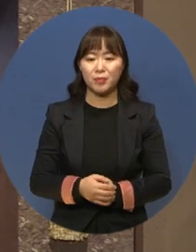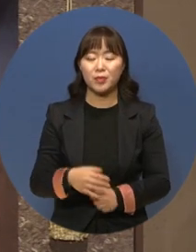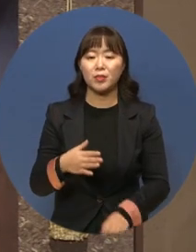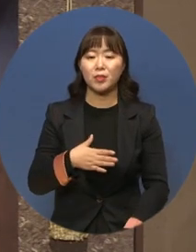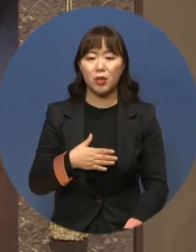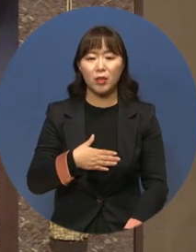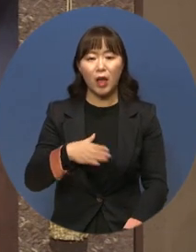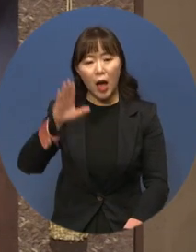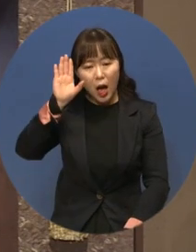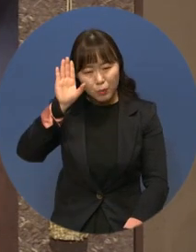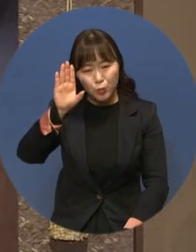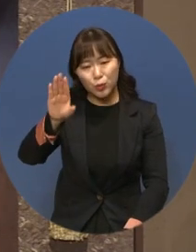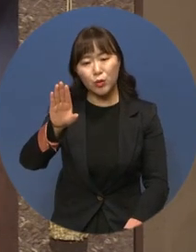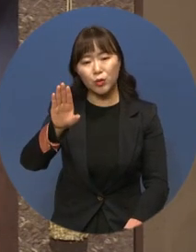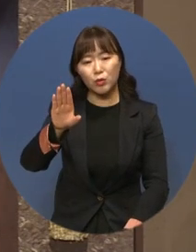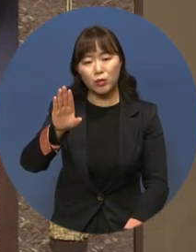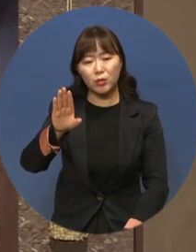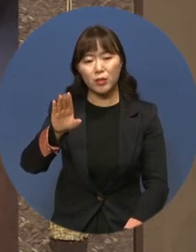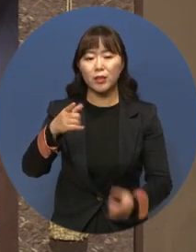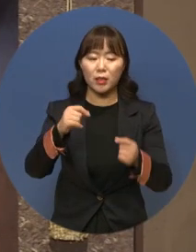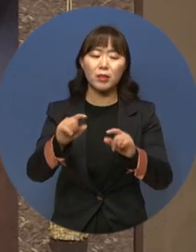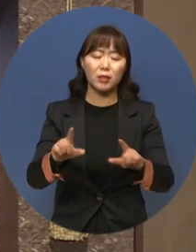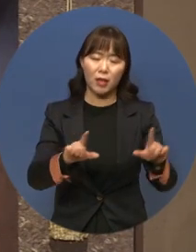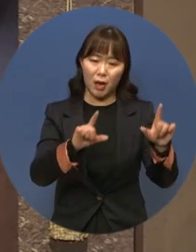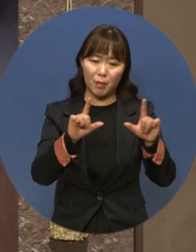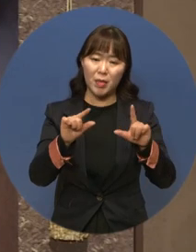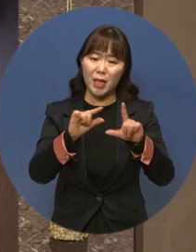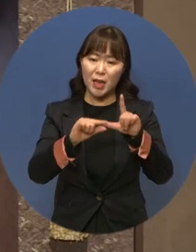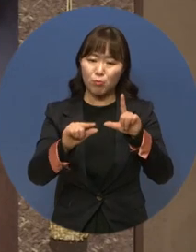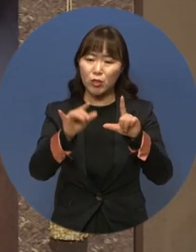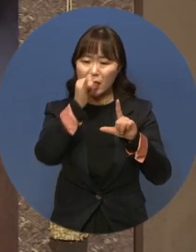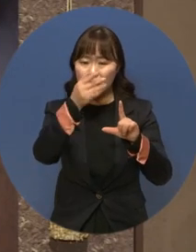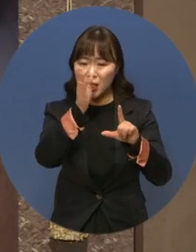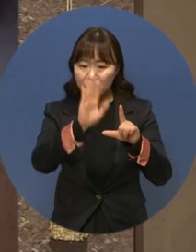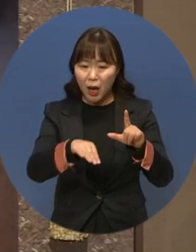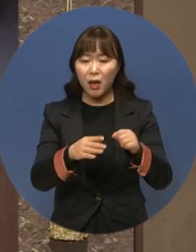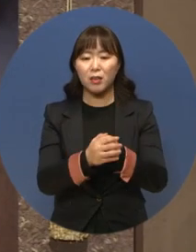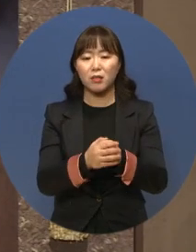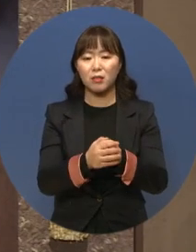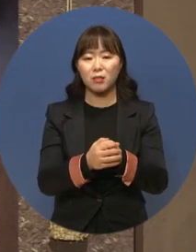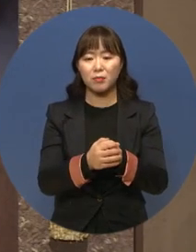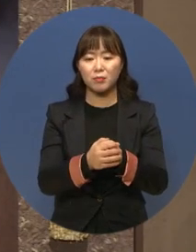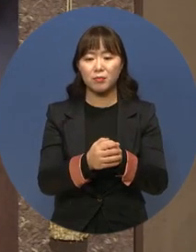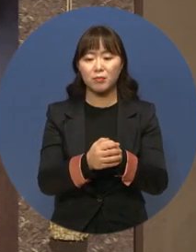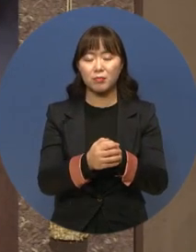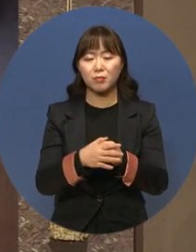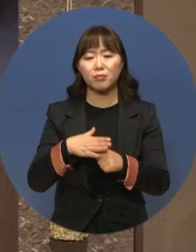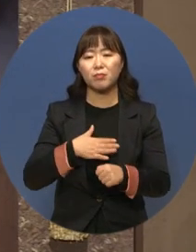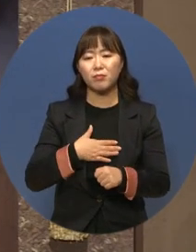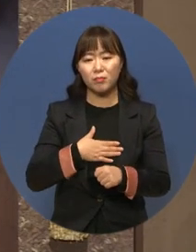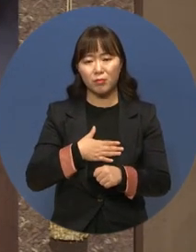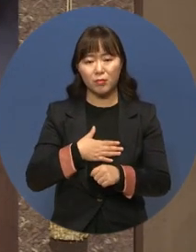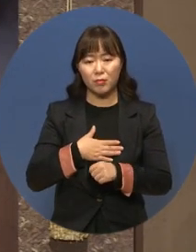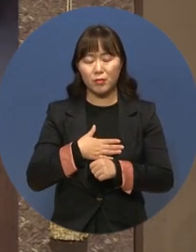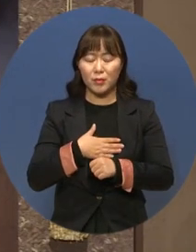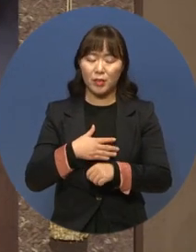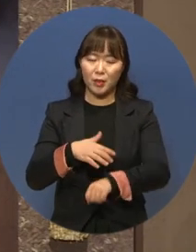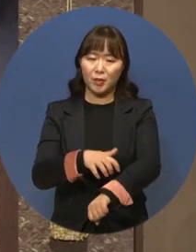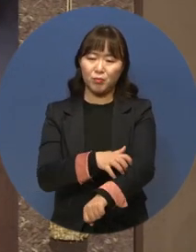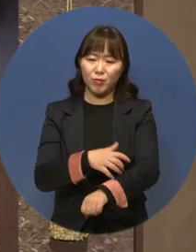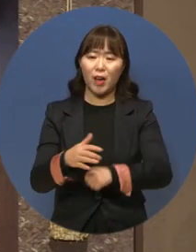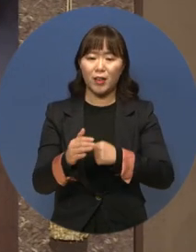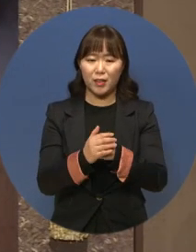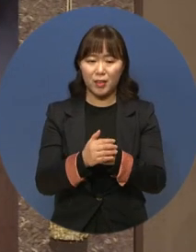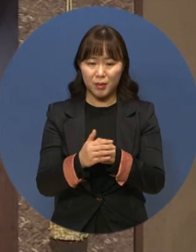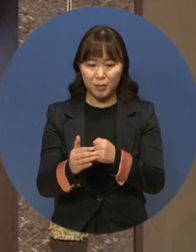저는 앞으로는 물론 뭐 그런 사람 그런 삶도 일부는 있겠지만 그런 생각도 일부는 있겠지만은 네. 이제